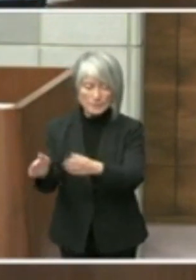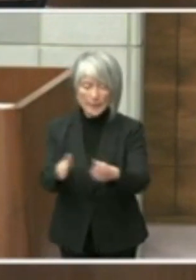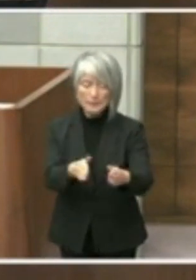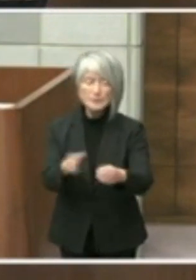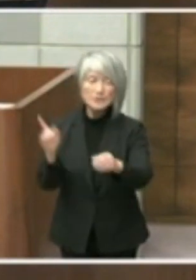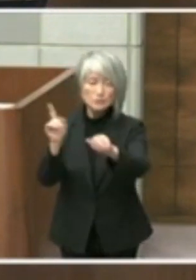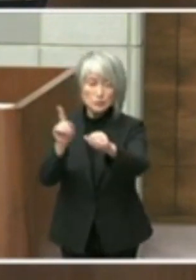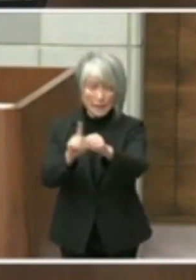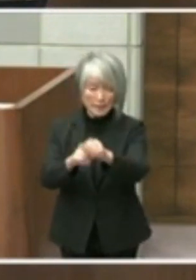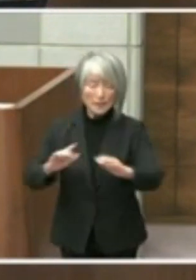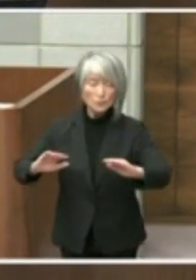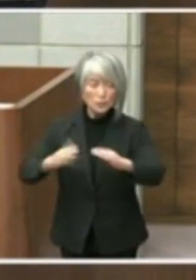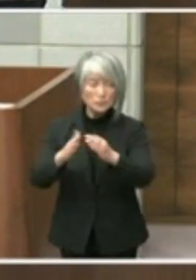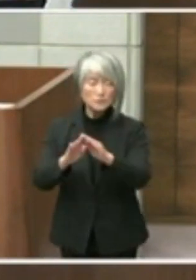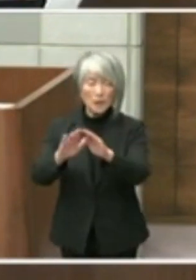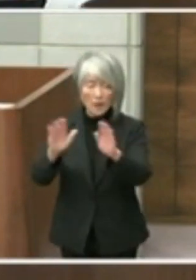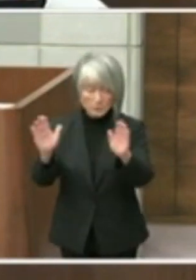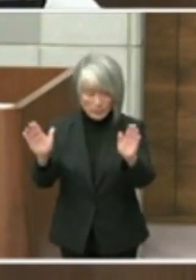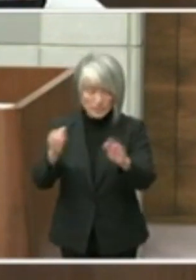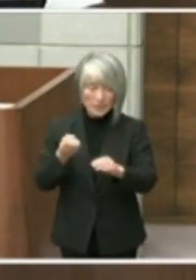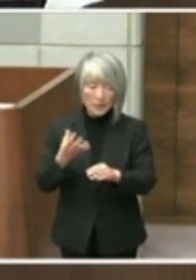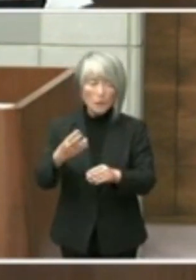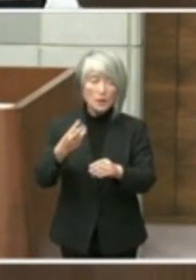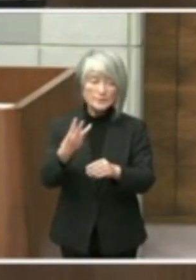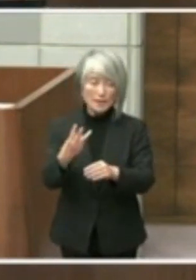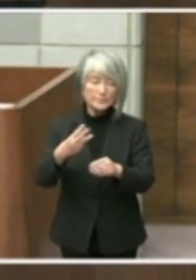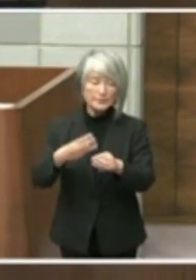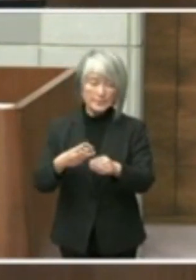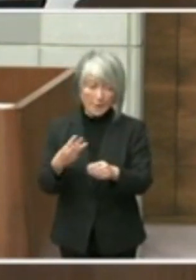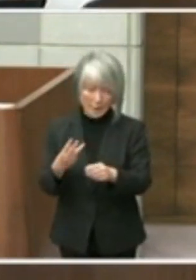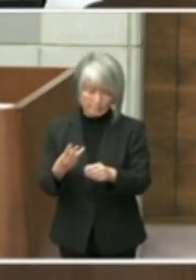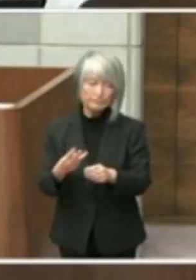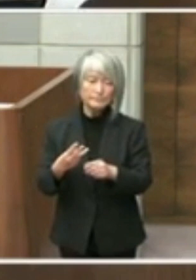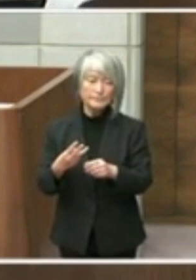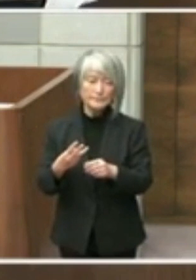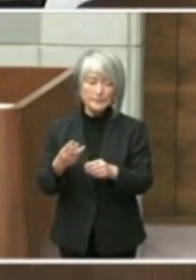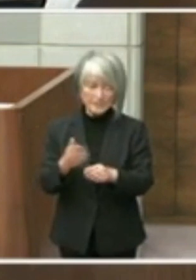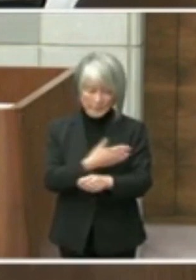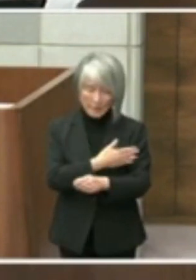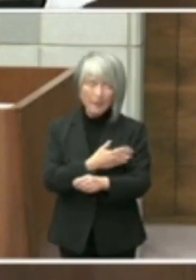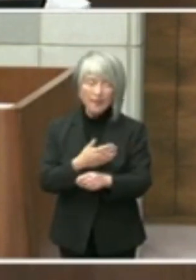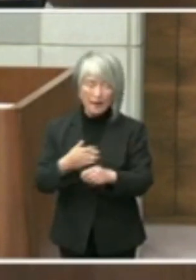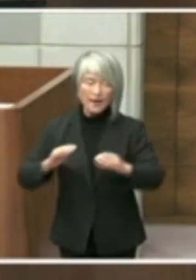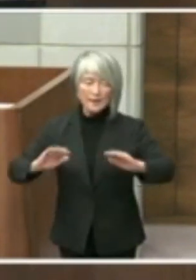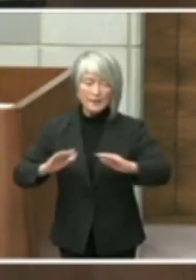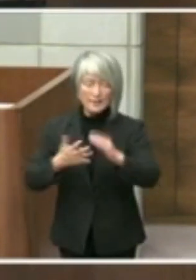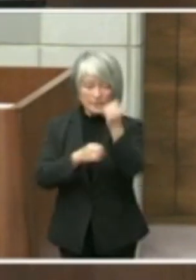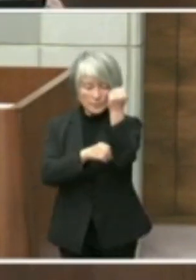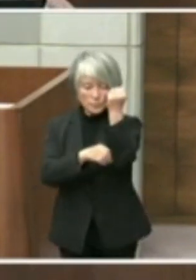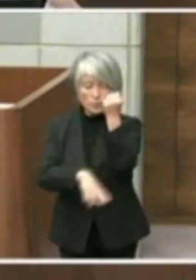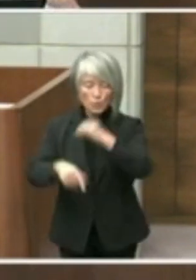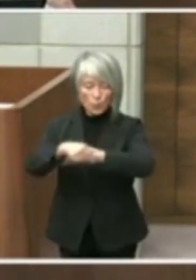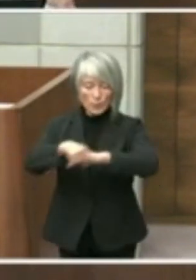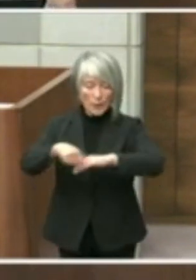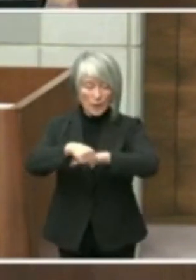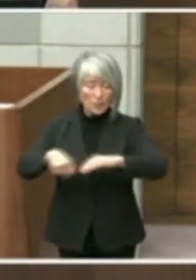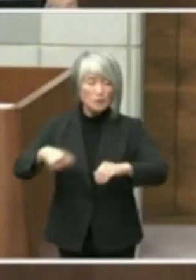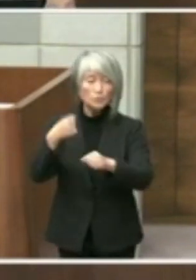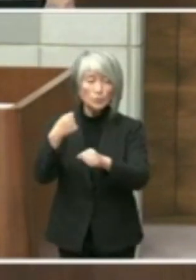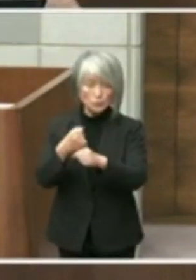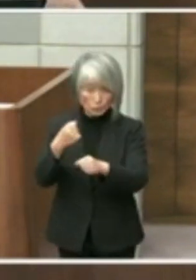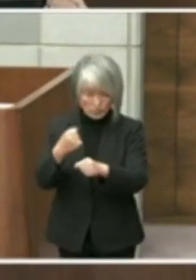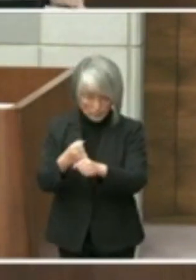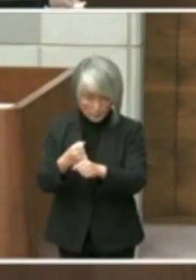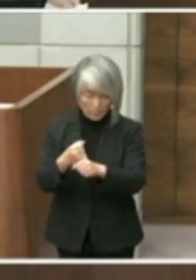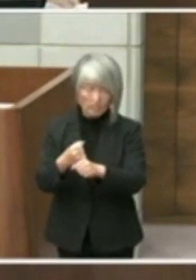みに着手、令和3年1月に新中崎文書と建設基本計画を策定、